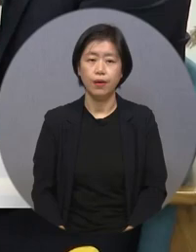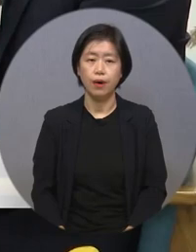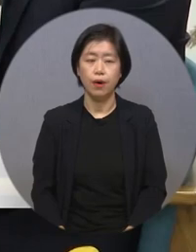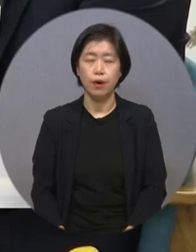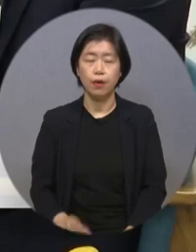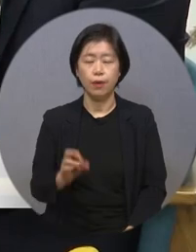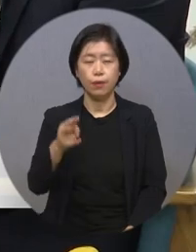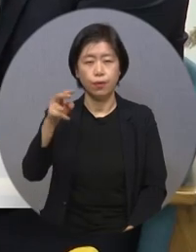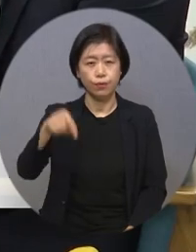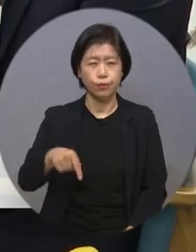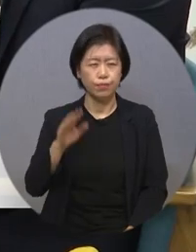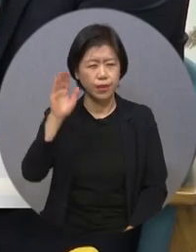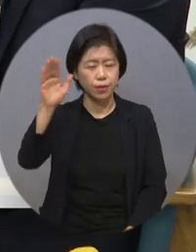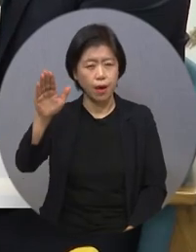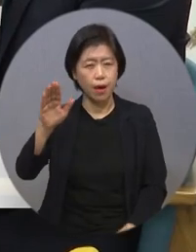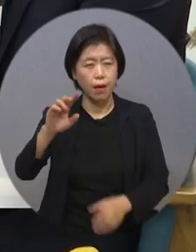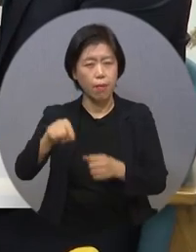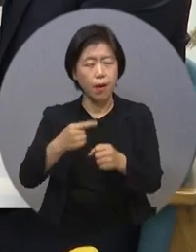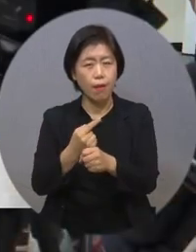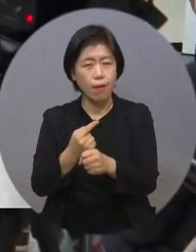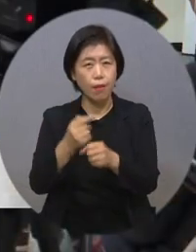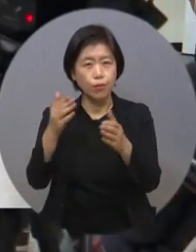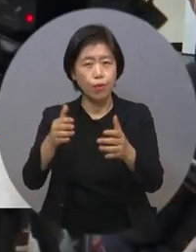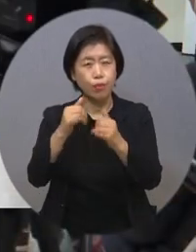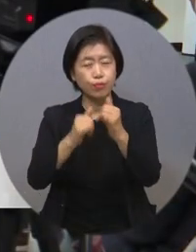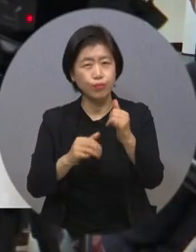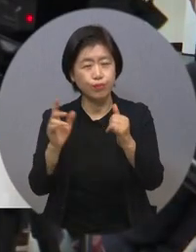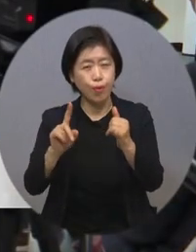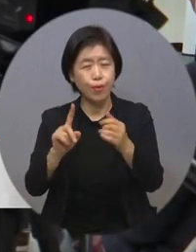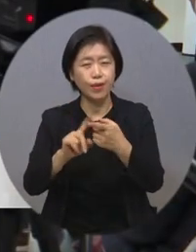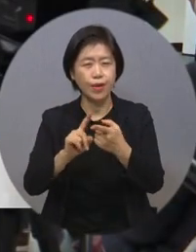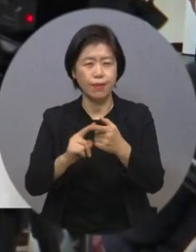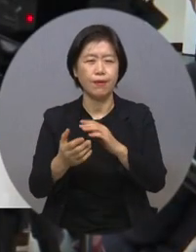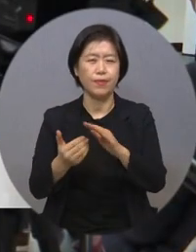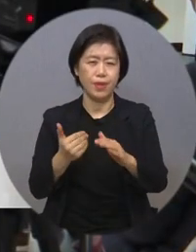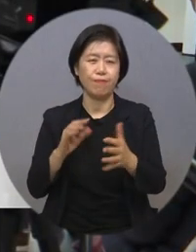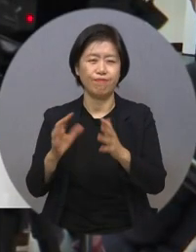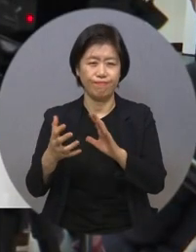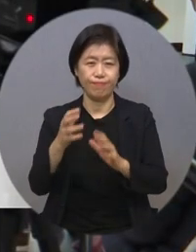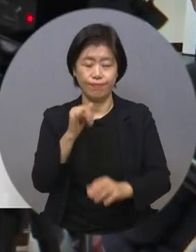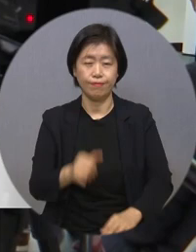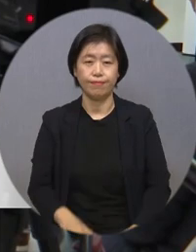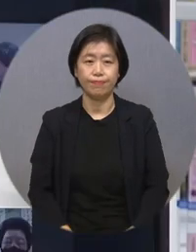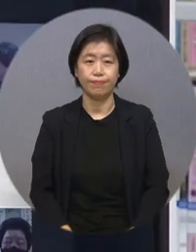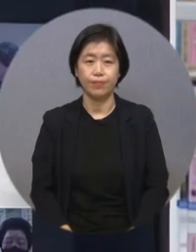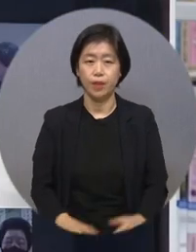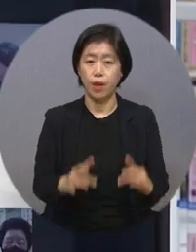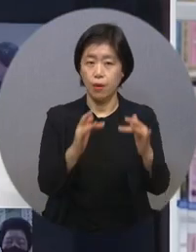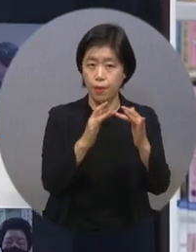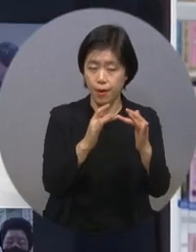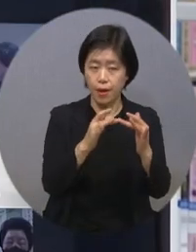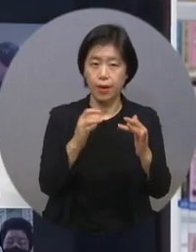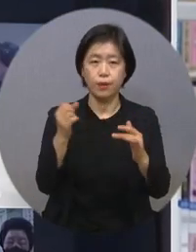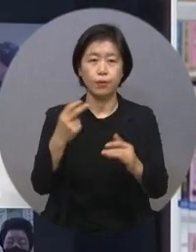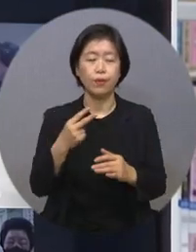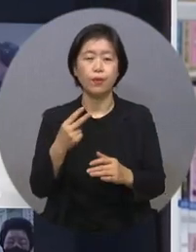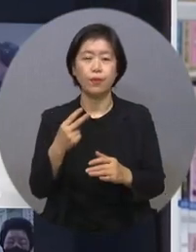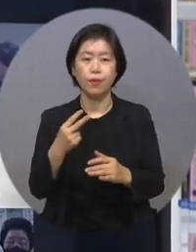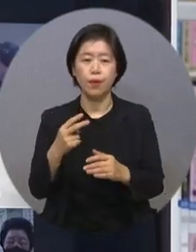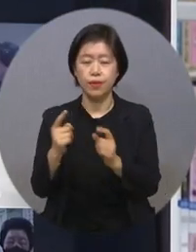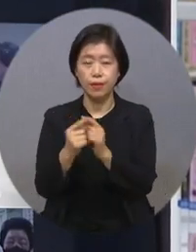여수 미래 100년의 청사진을 그렸습니다. 권호봉 시장과 온오프라인 시민 패널 100여 명이 꾸민 이번